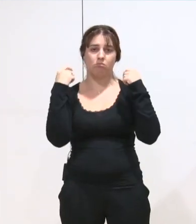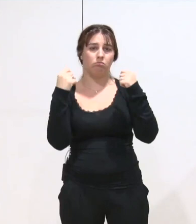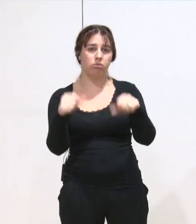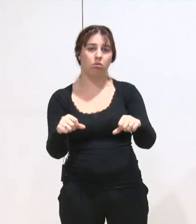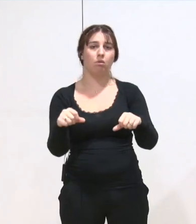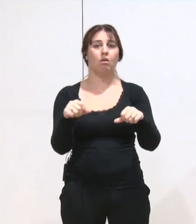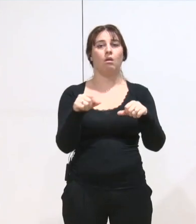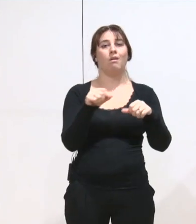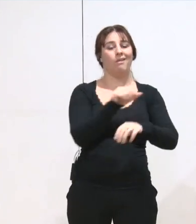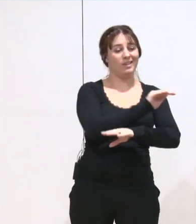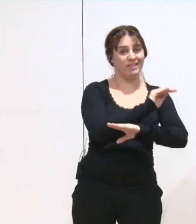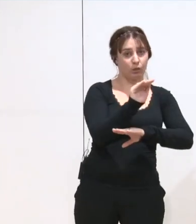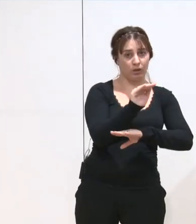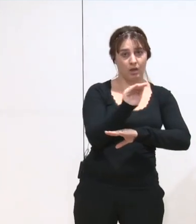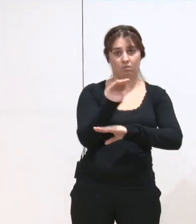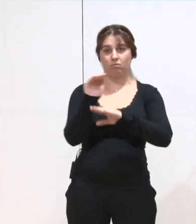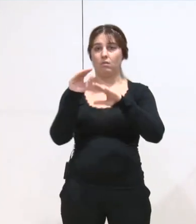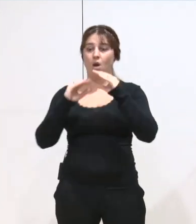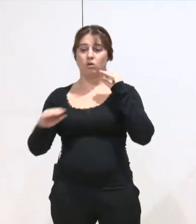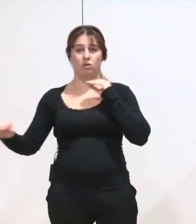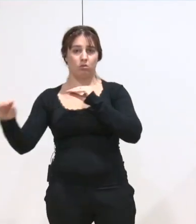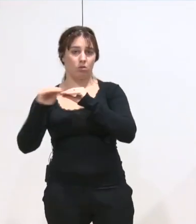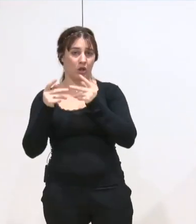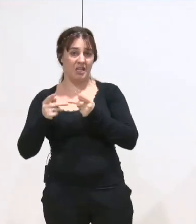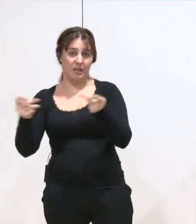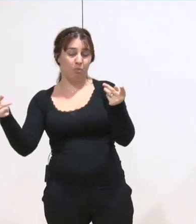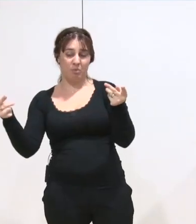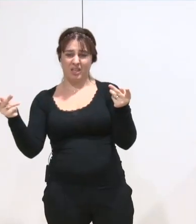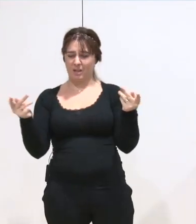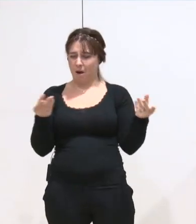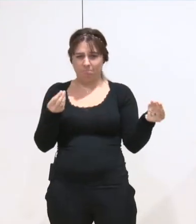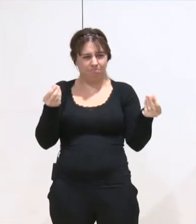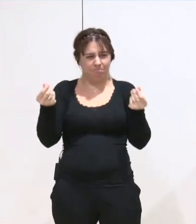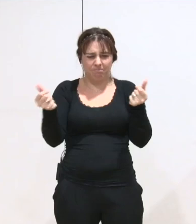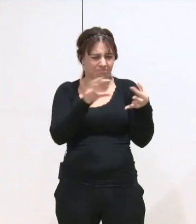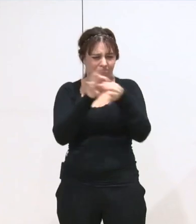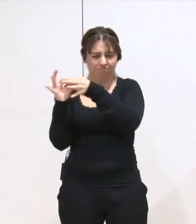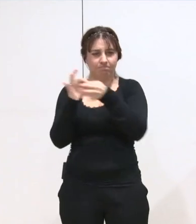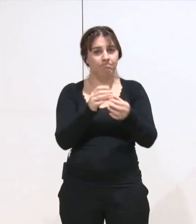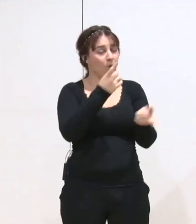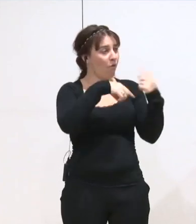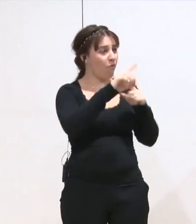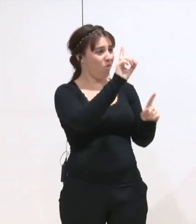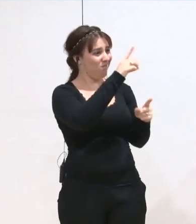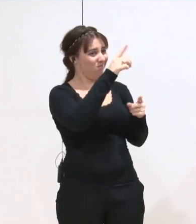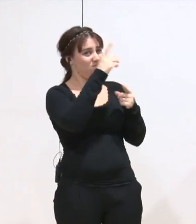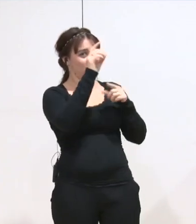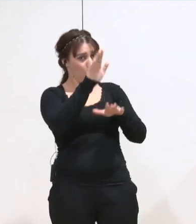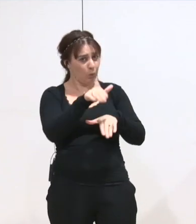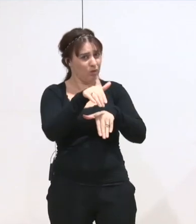tranquillité publique est assez spécieuse et peu réaliste. Mais si vous persistez néanmoins à maintenir cette fiction,